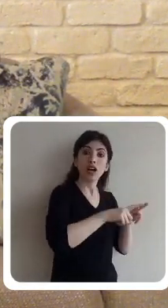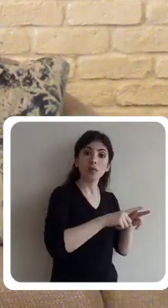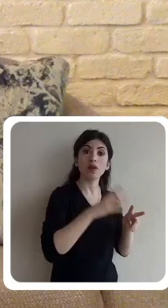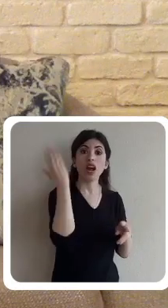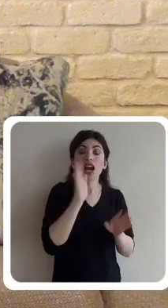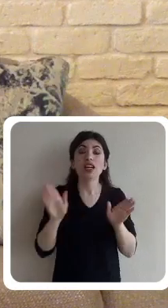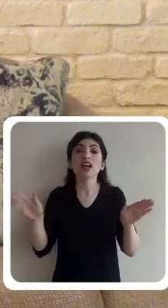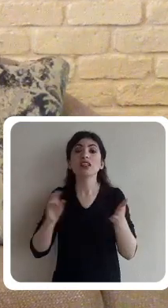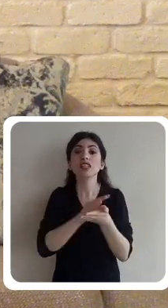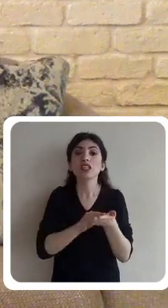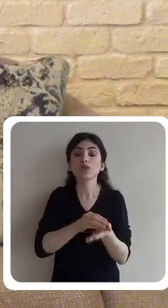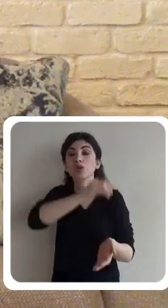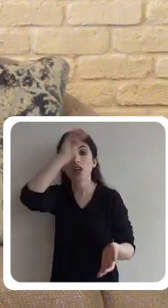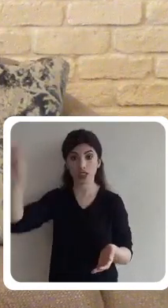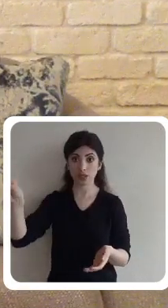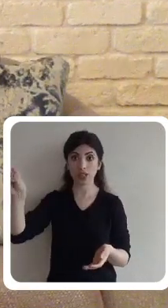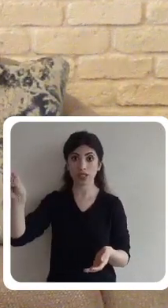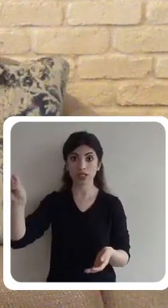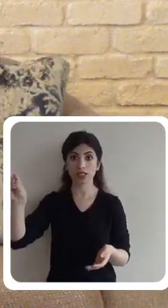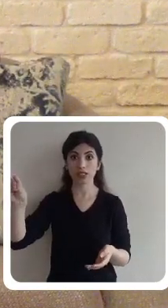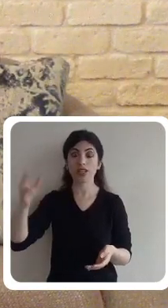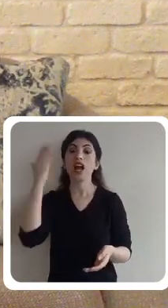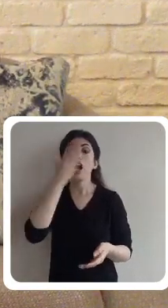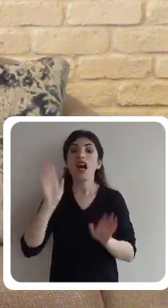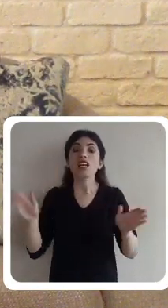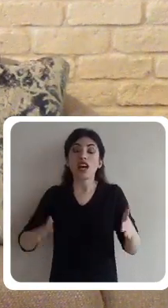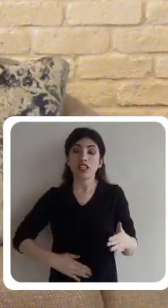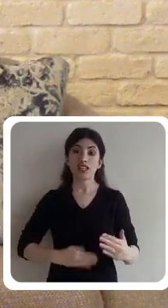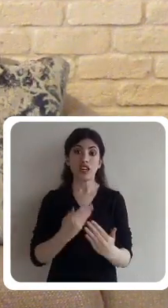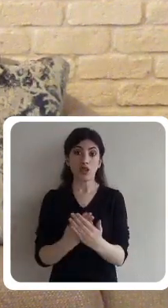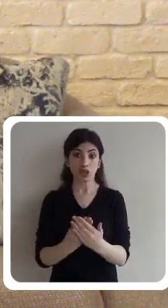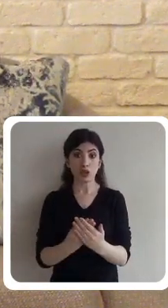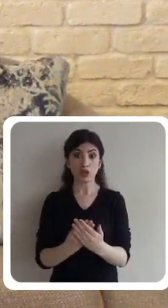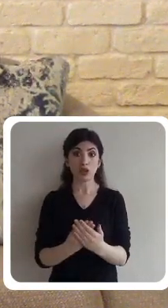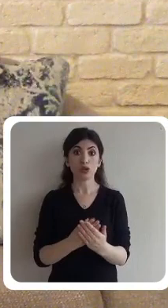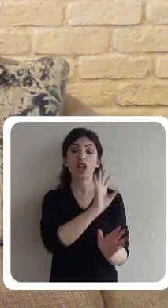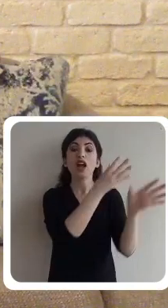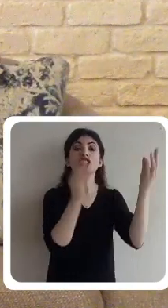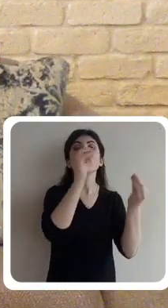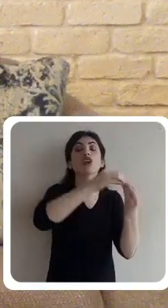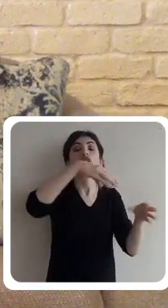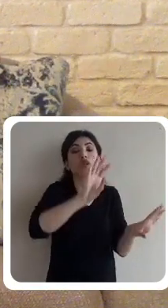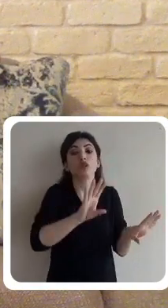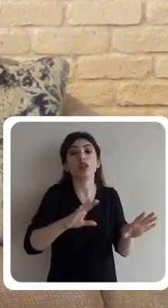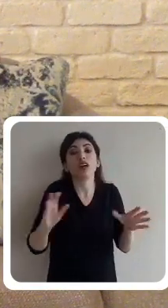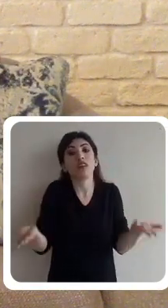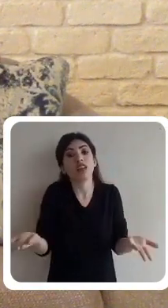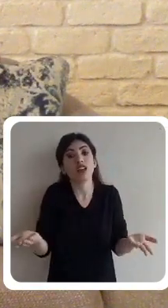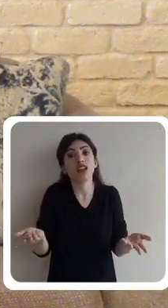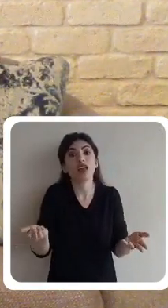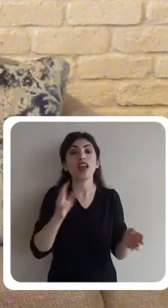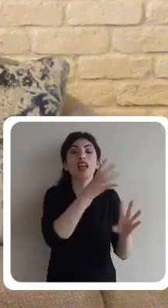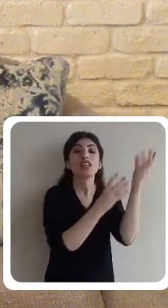dadanmazsa ambar bana buğday verir, ben de götürürüm kargaya. Karnı doyan karga konmaz çalıya.